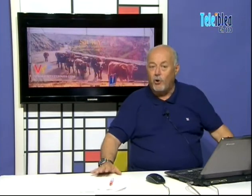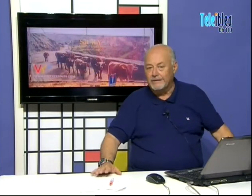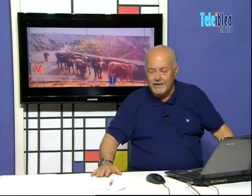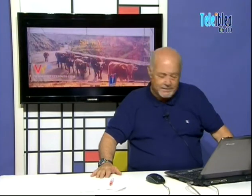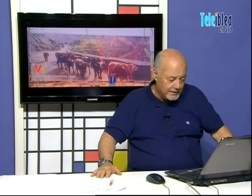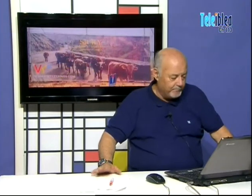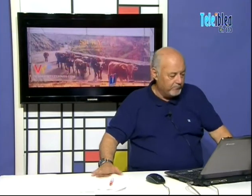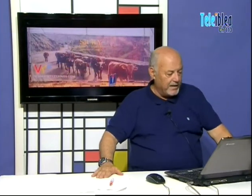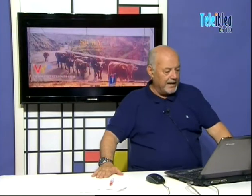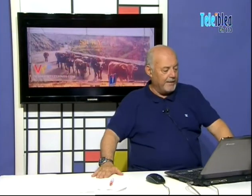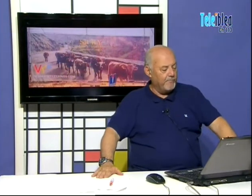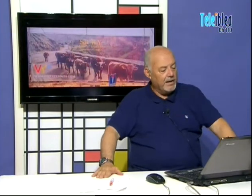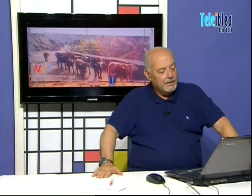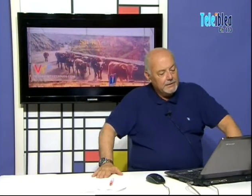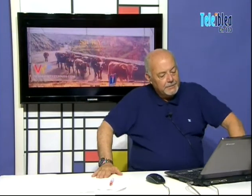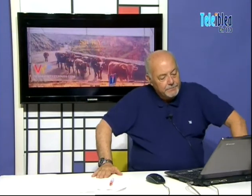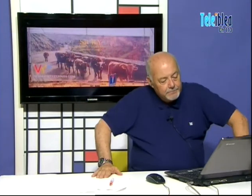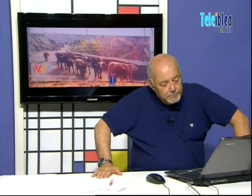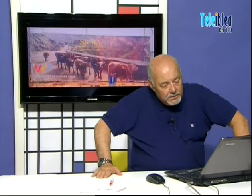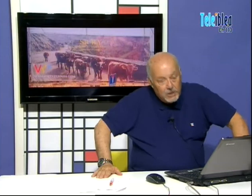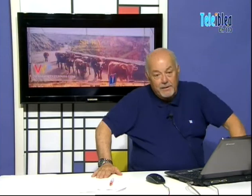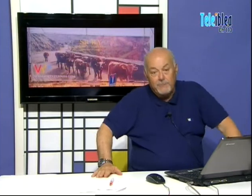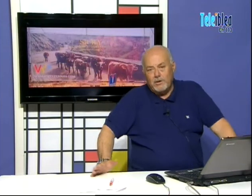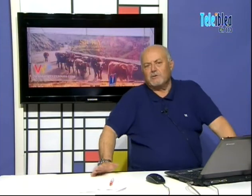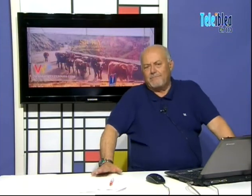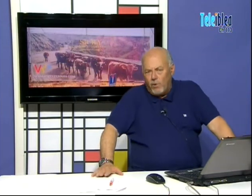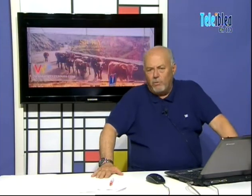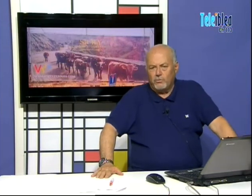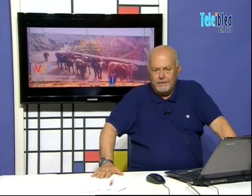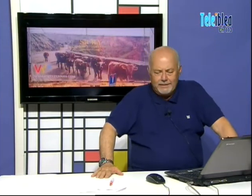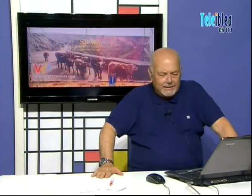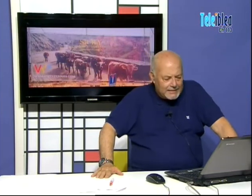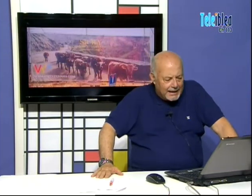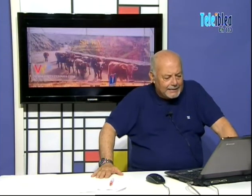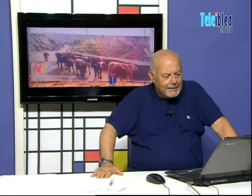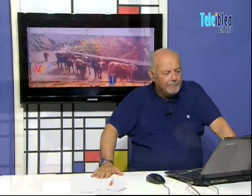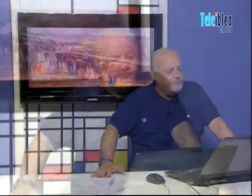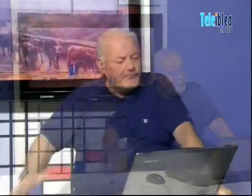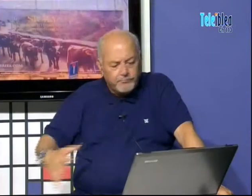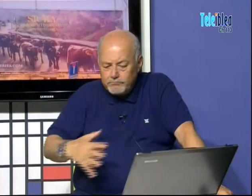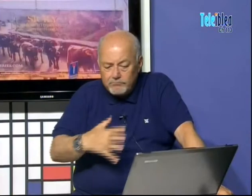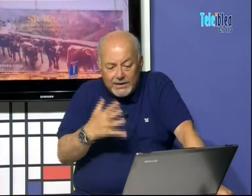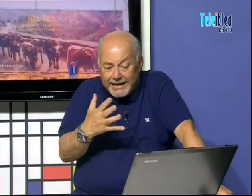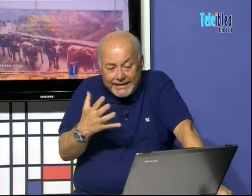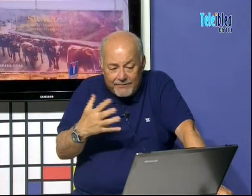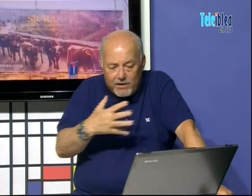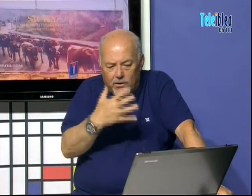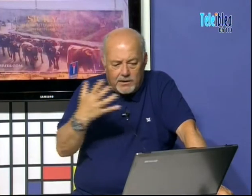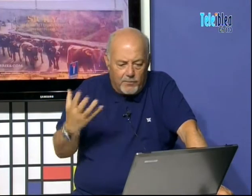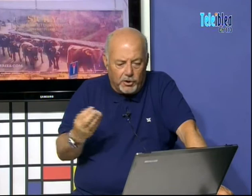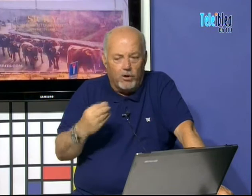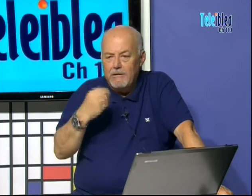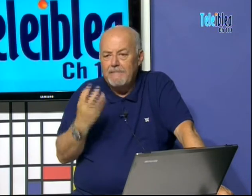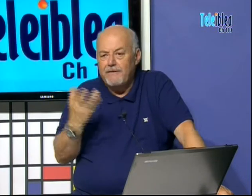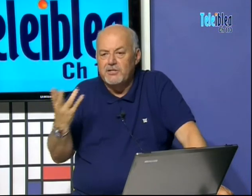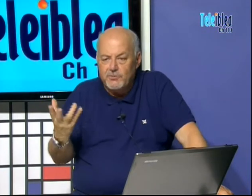faceva audience. Bene. E ora parliamo di una cosa molto interessante che deve in qualche